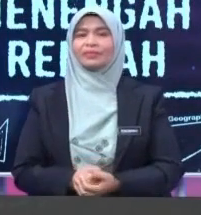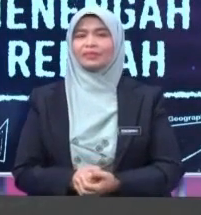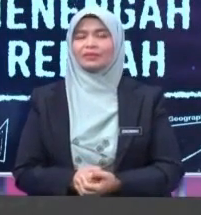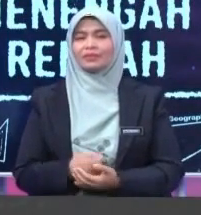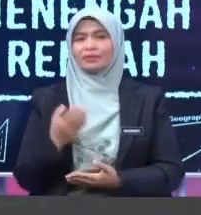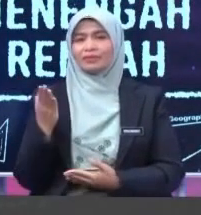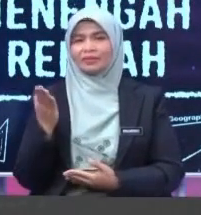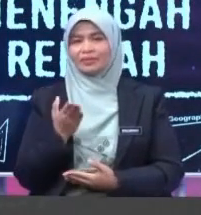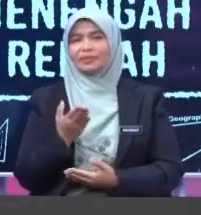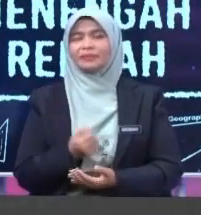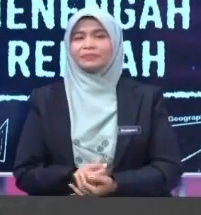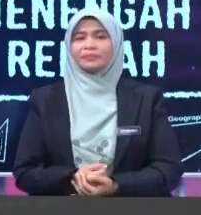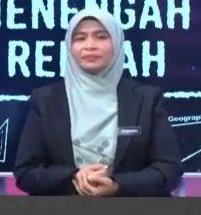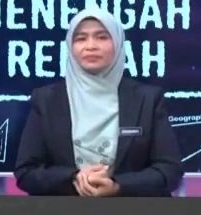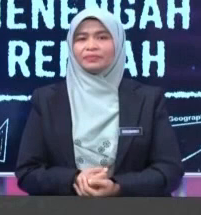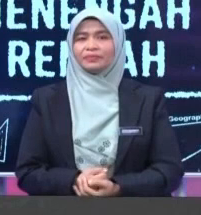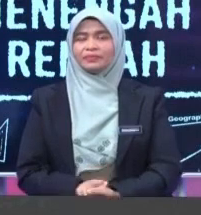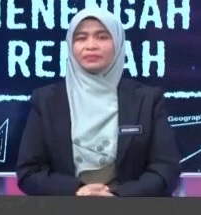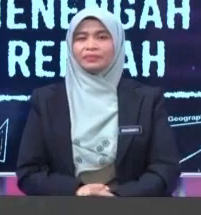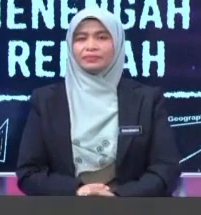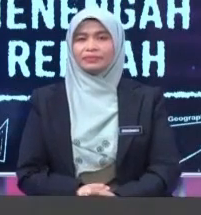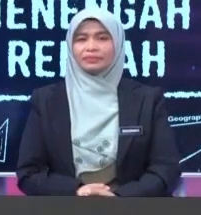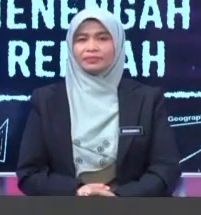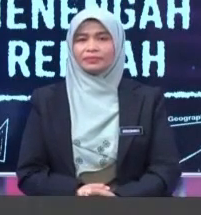Saya Ustazah. Ya, Saiful.